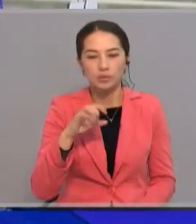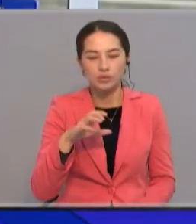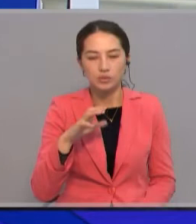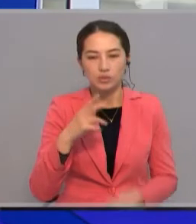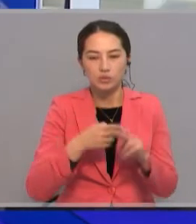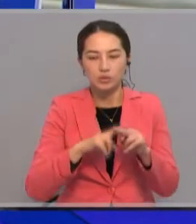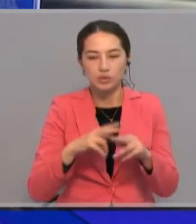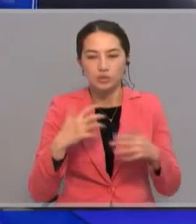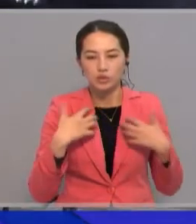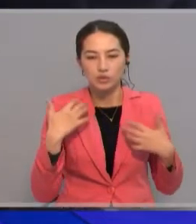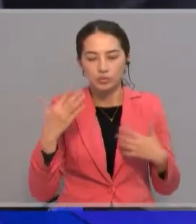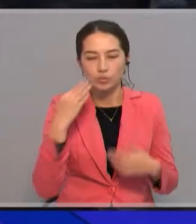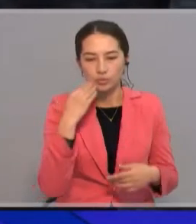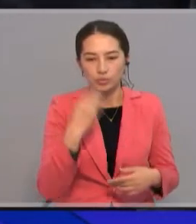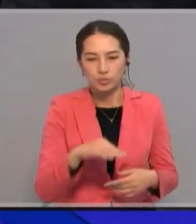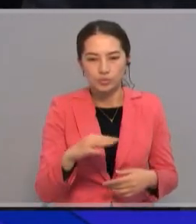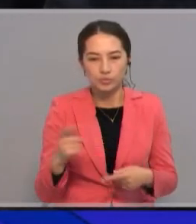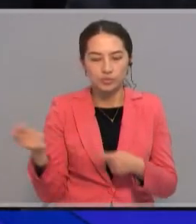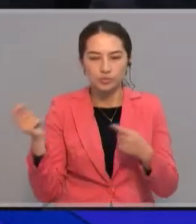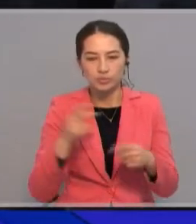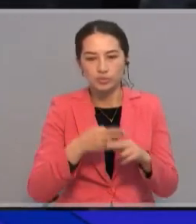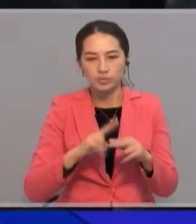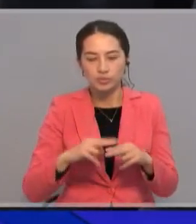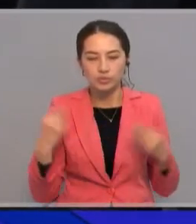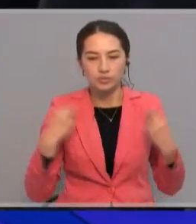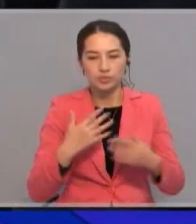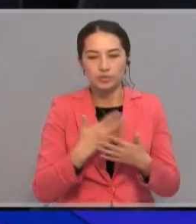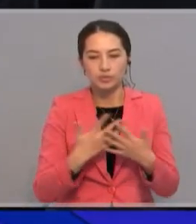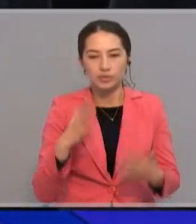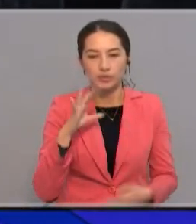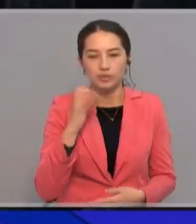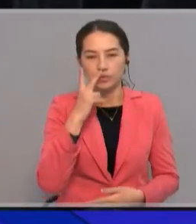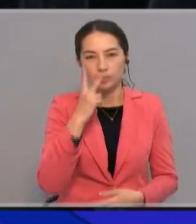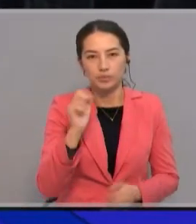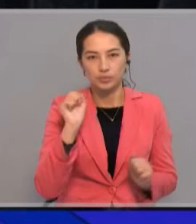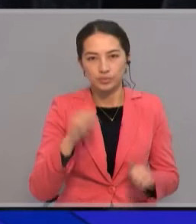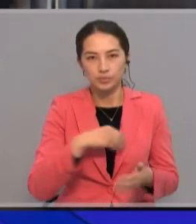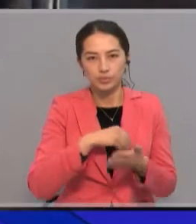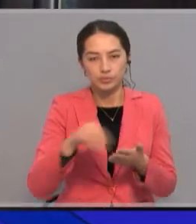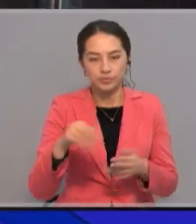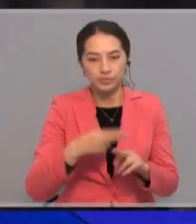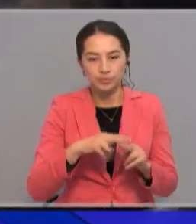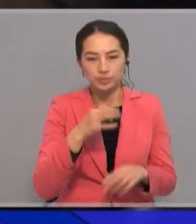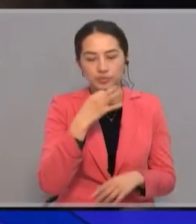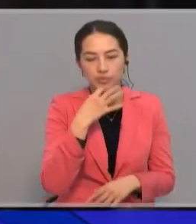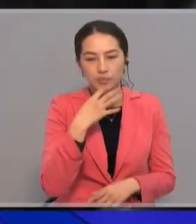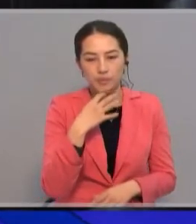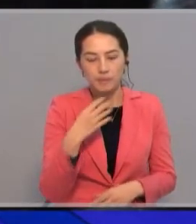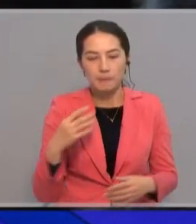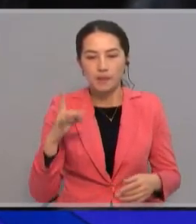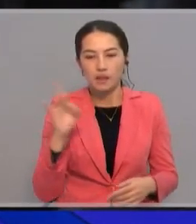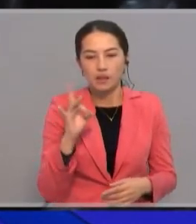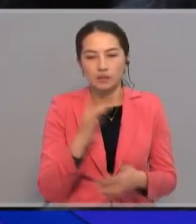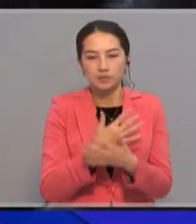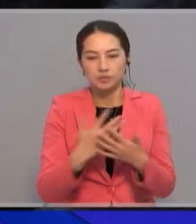терілерінен тігілген өнімдермен белгілі. Жәрменкеде тондардың барлық түрін табуға болады. Ең бастысы ұнатқан шіктердің өлшемдері де